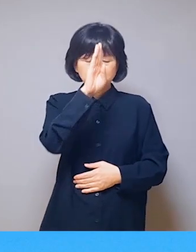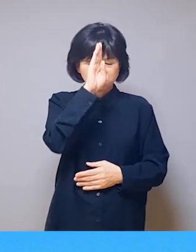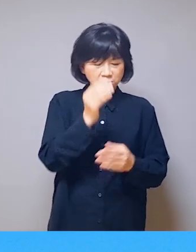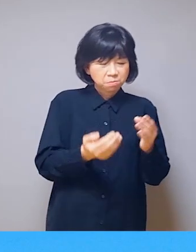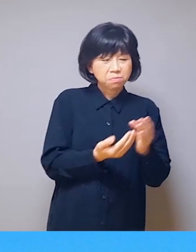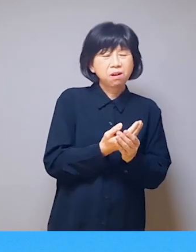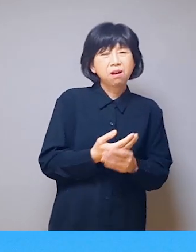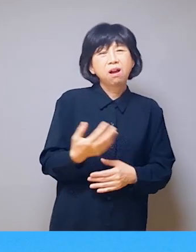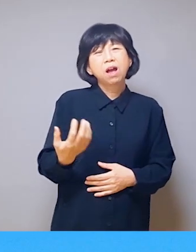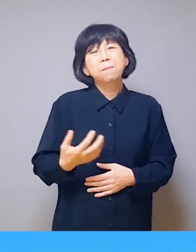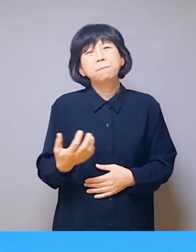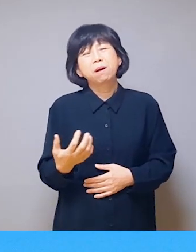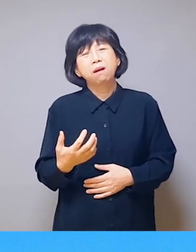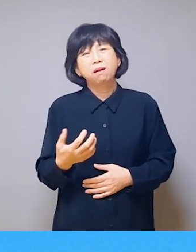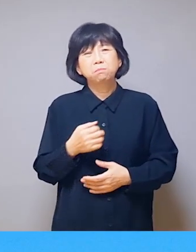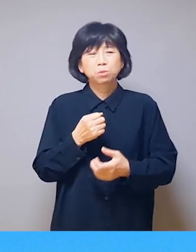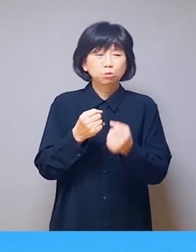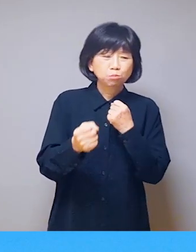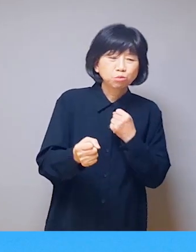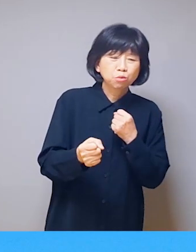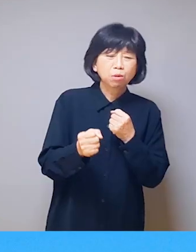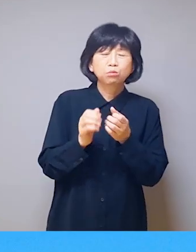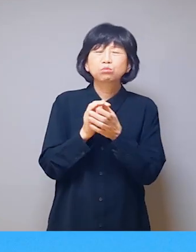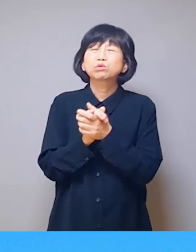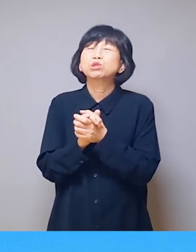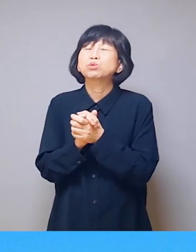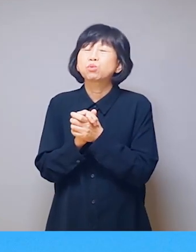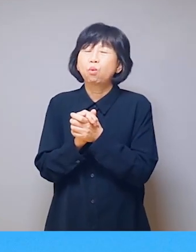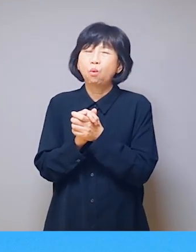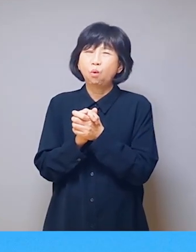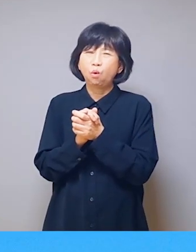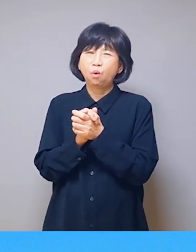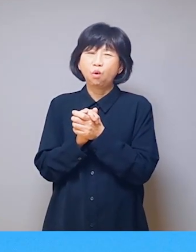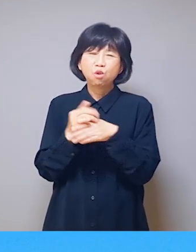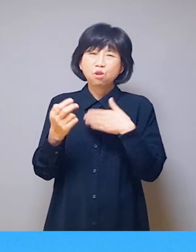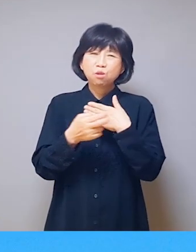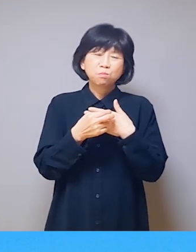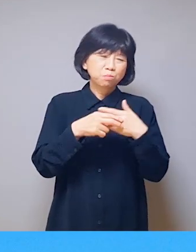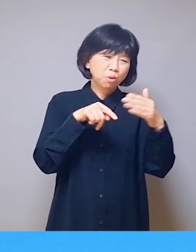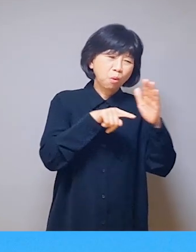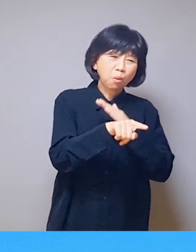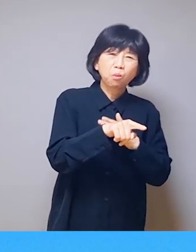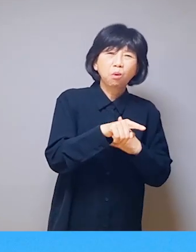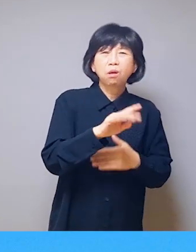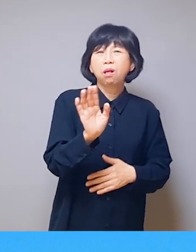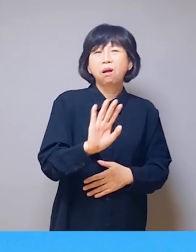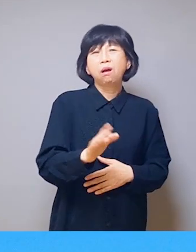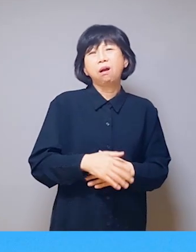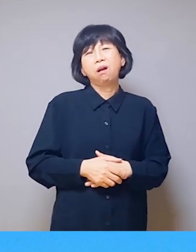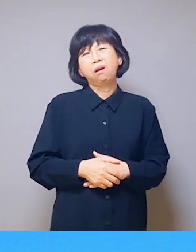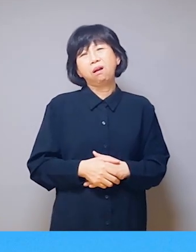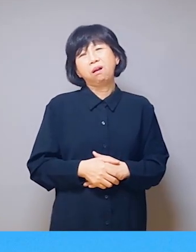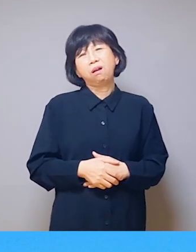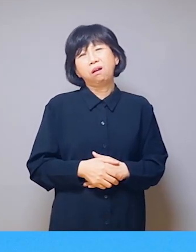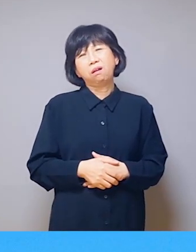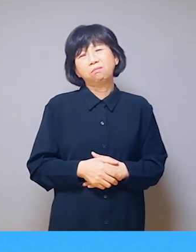많이 편찮으신 우리 성도님들이 계세요. 목사님, 저는 지금까지 병원을 거의 안 갔어요.